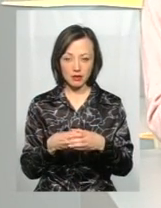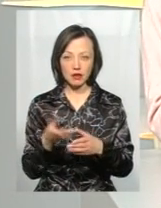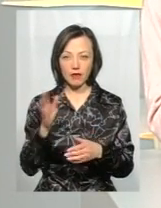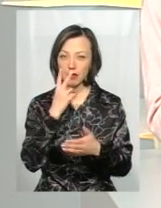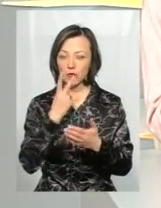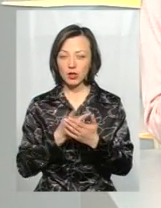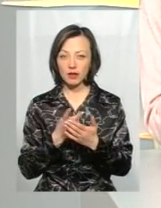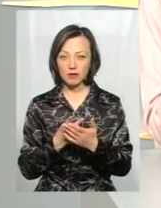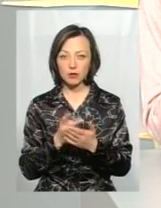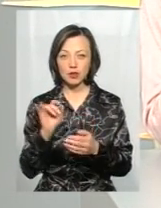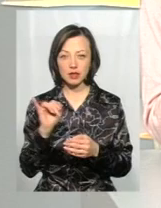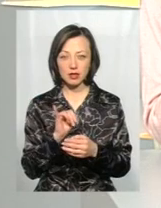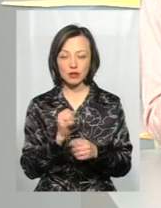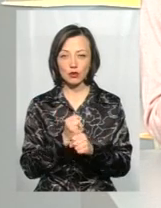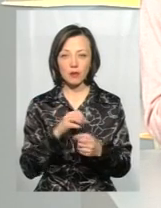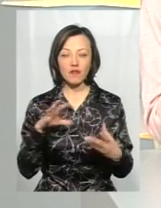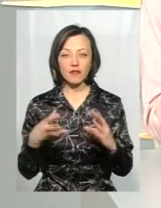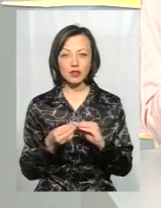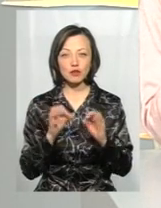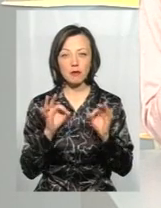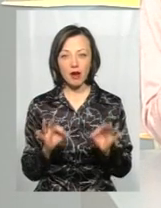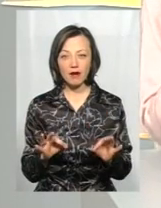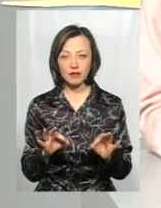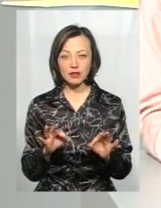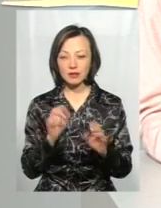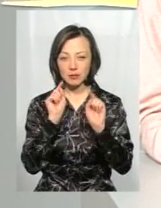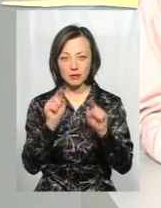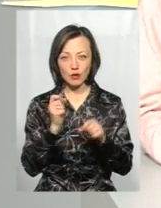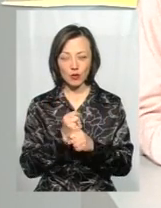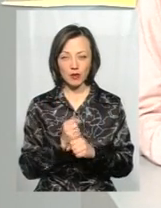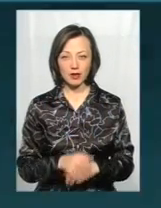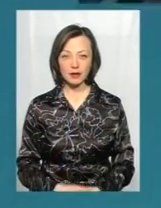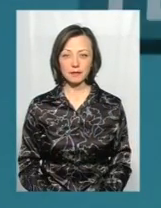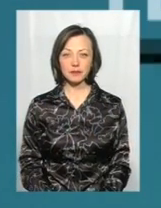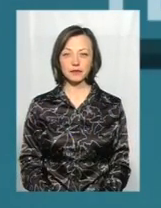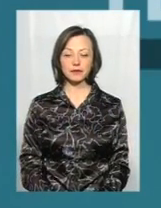Давайте подивимося і зробимо висновок, чи правильну ставку там роблять.